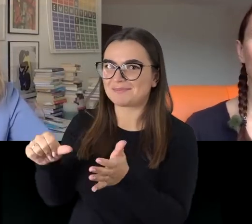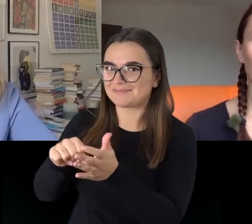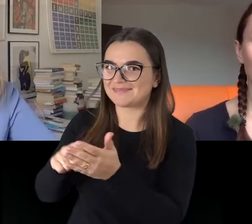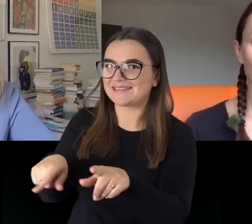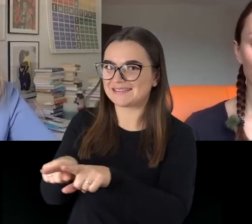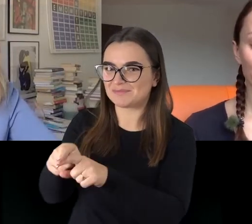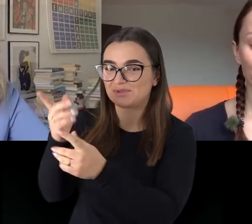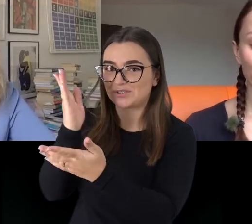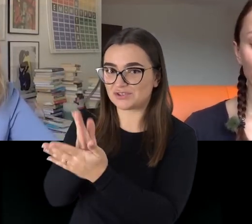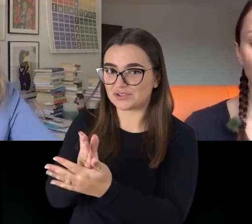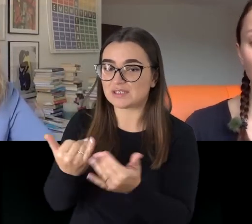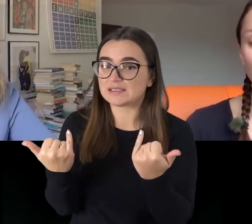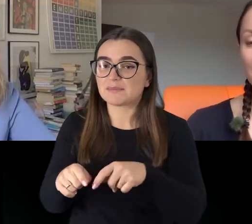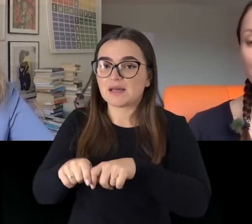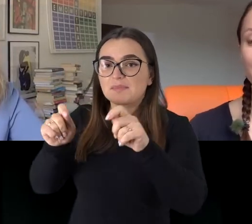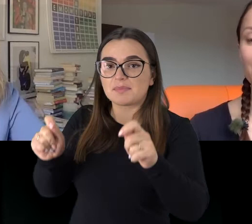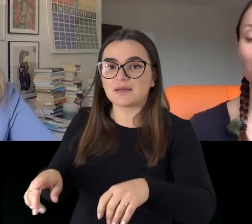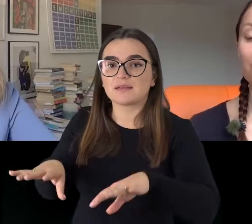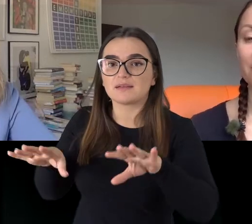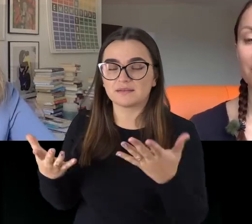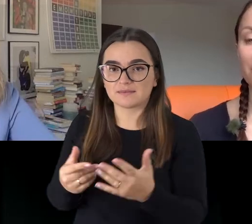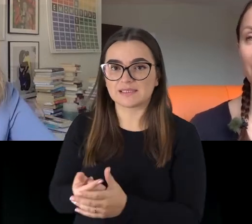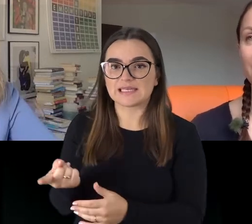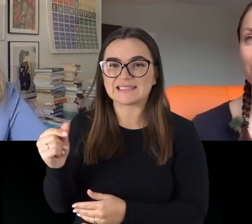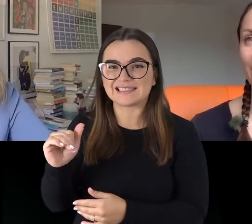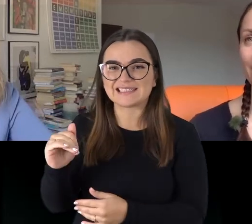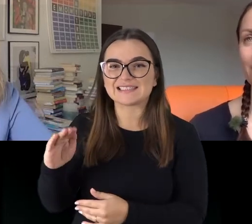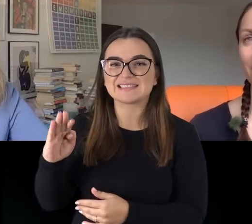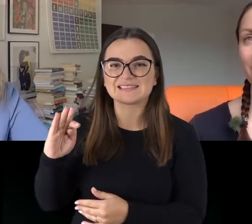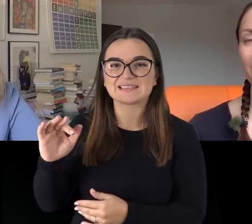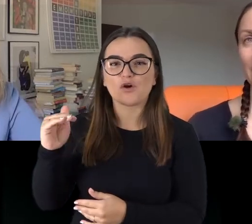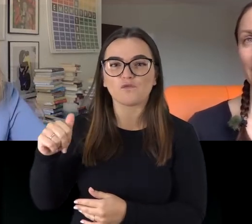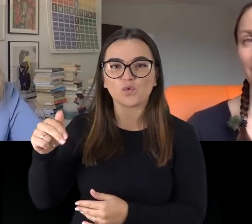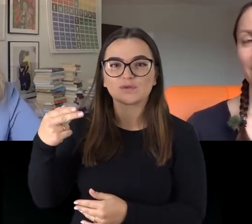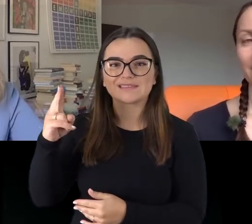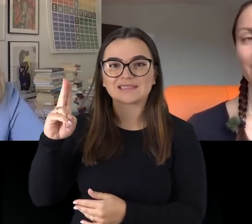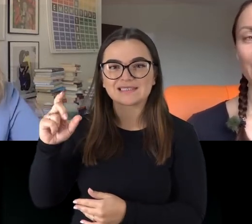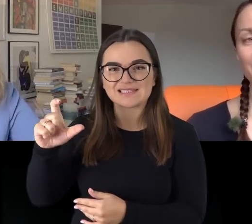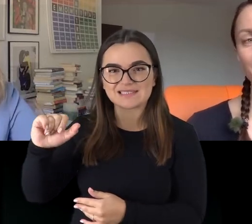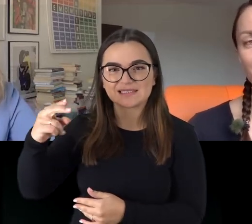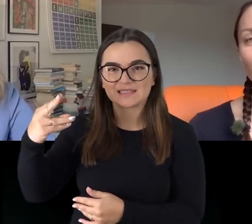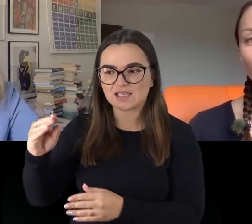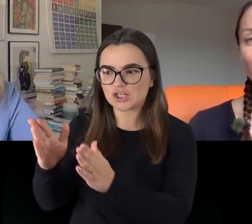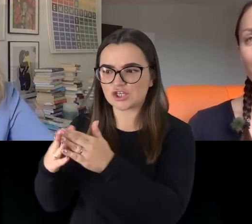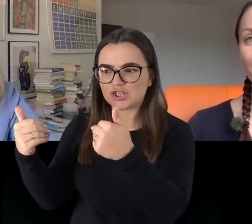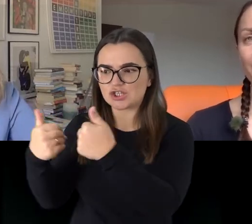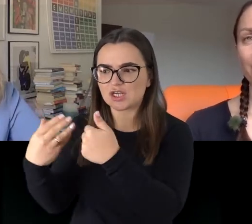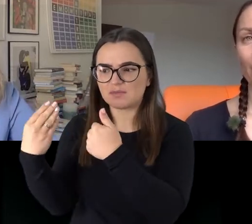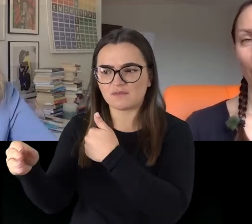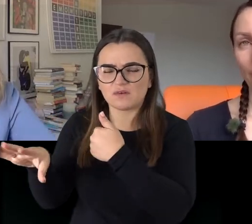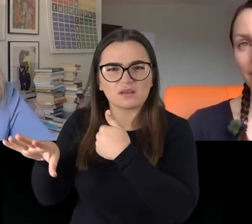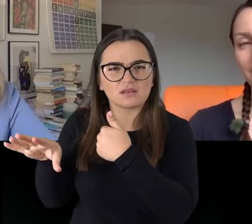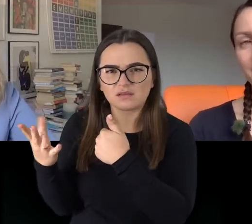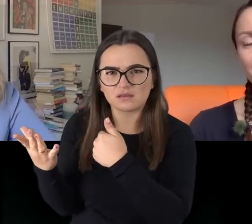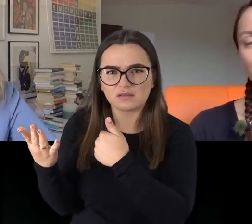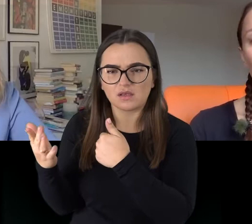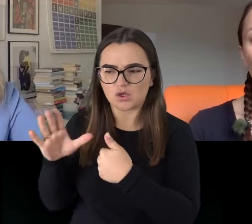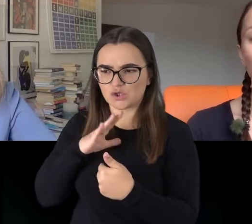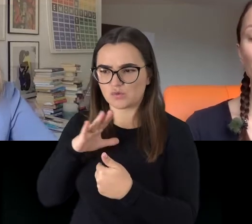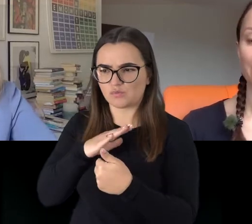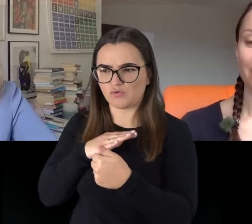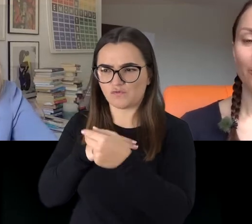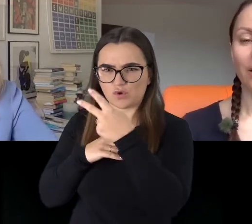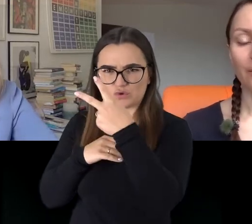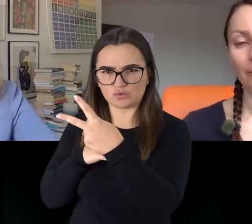to, kas yra disfunkcinė šeima, nes aš, pavyzdžiui, kai paskaičiau porą